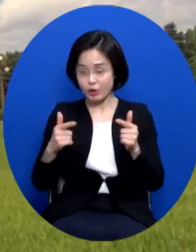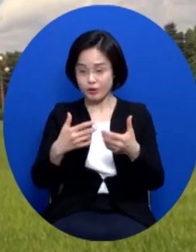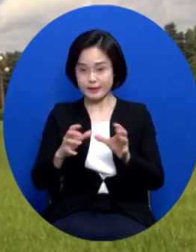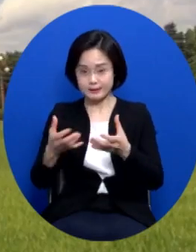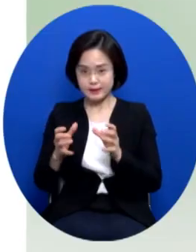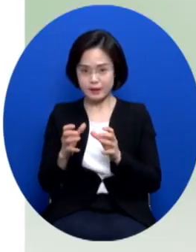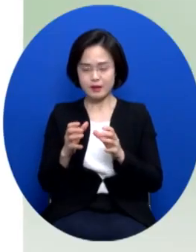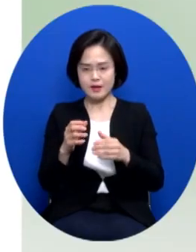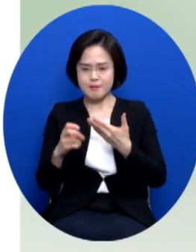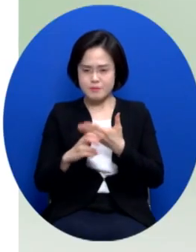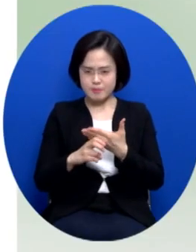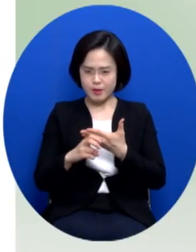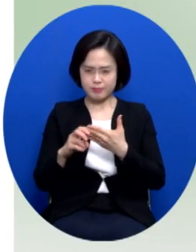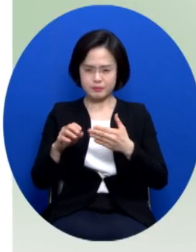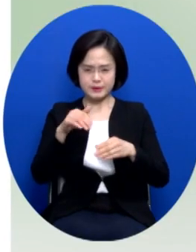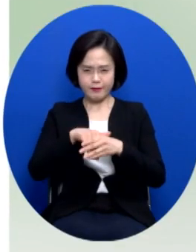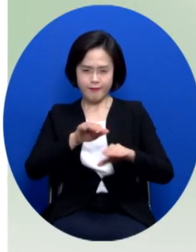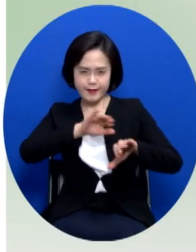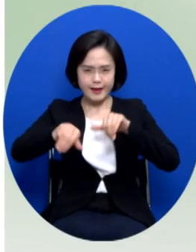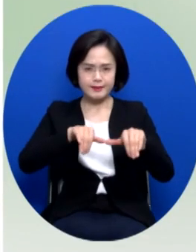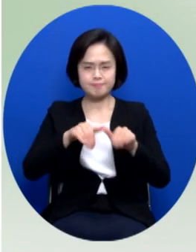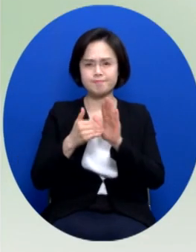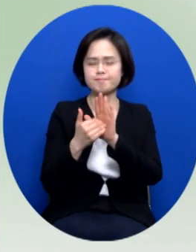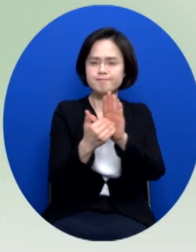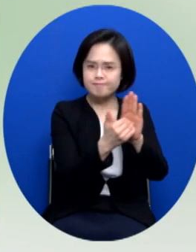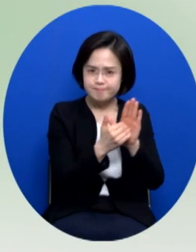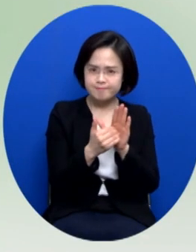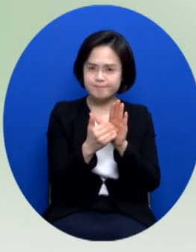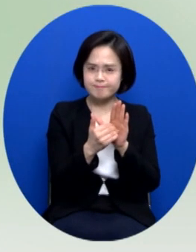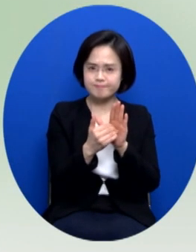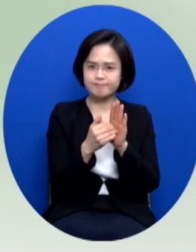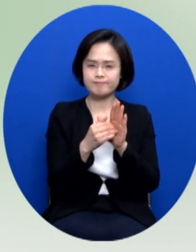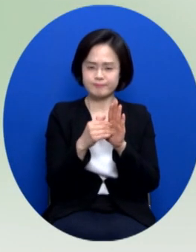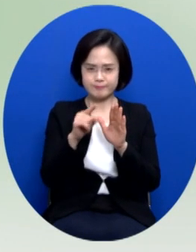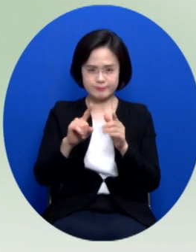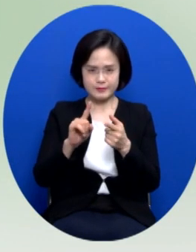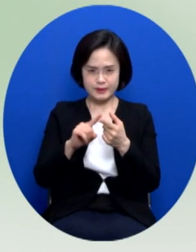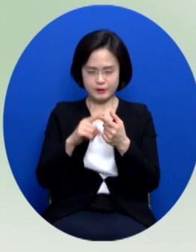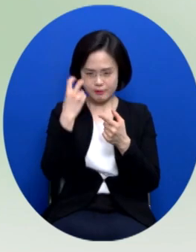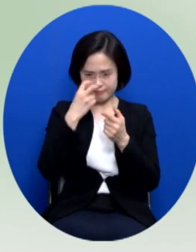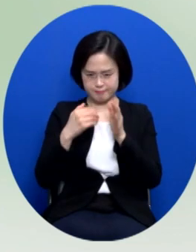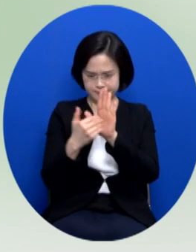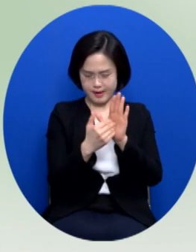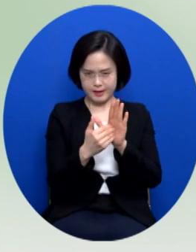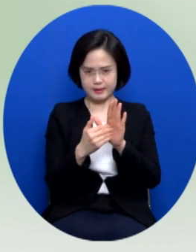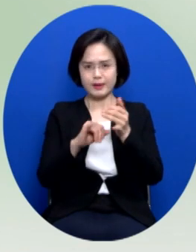개입과 선거 관련 폭력을 단속 대상으로 선정해 단호하게 대응하겠다고 전했습니다.